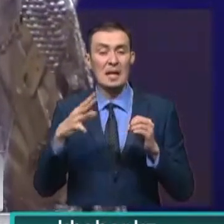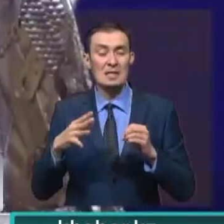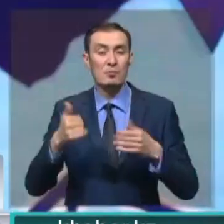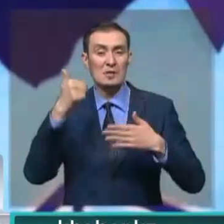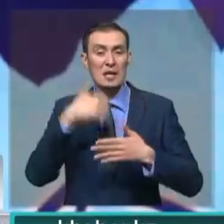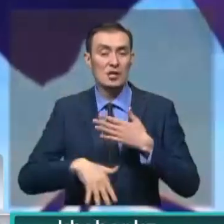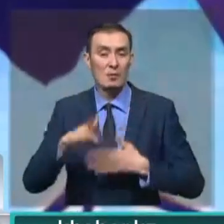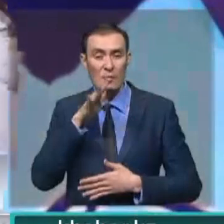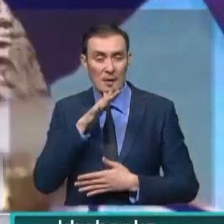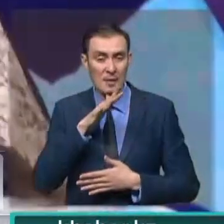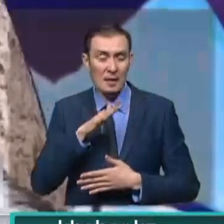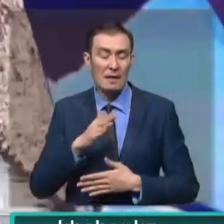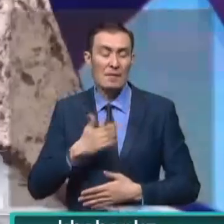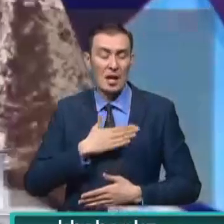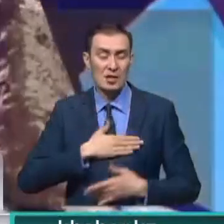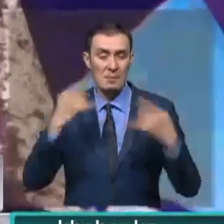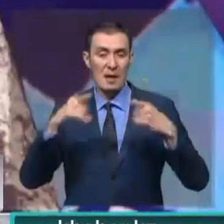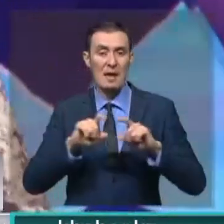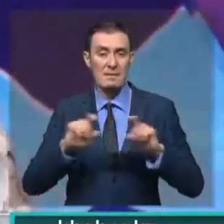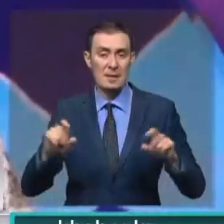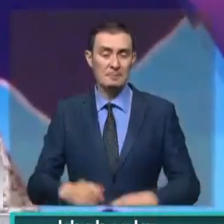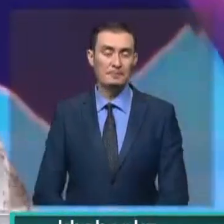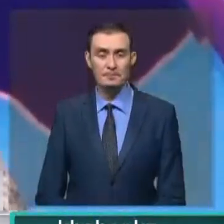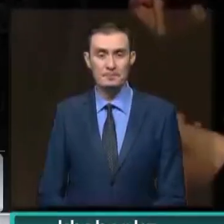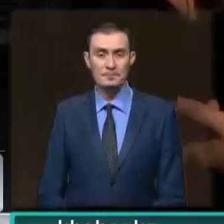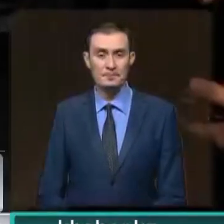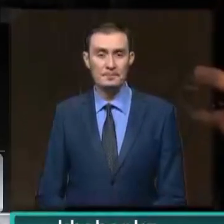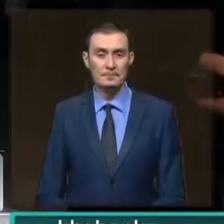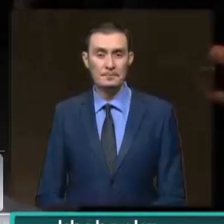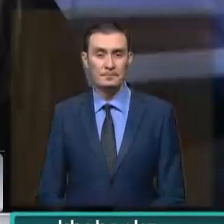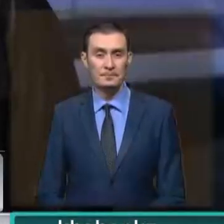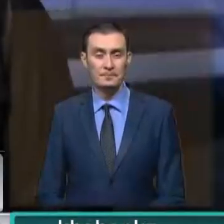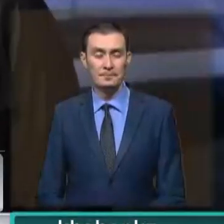по столичному времени в нашем эфире.